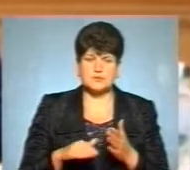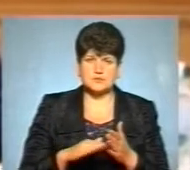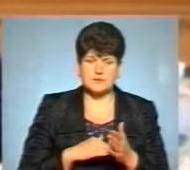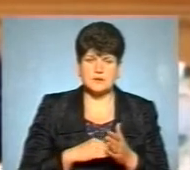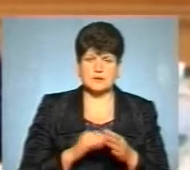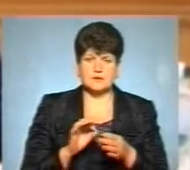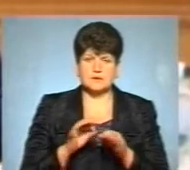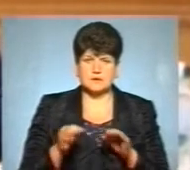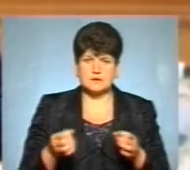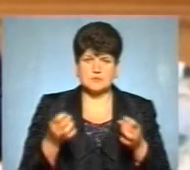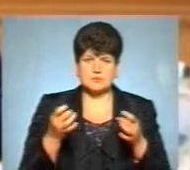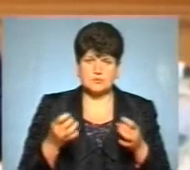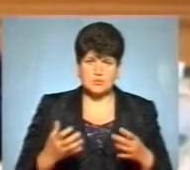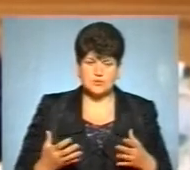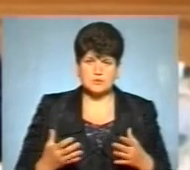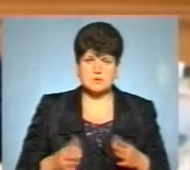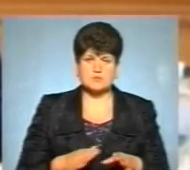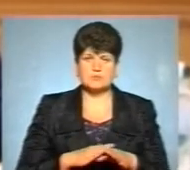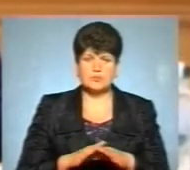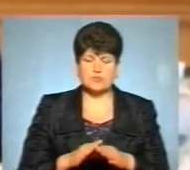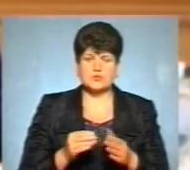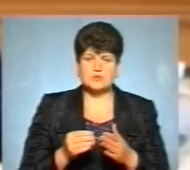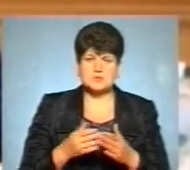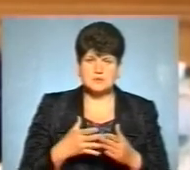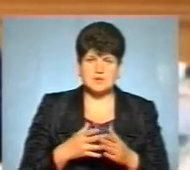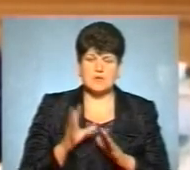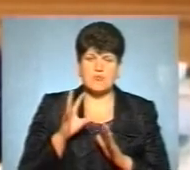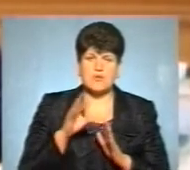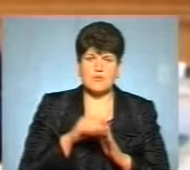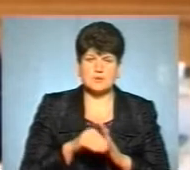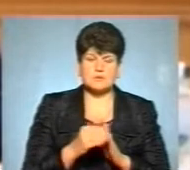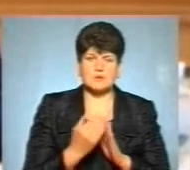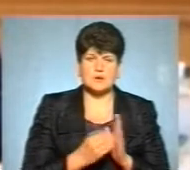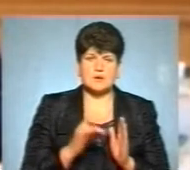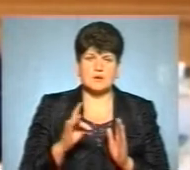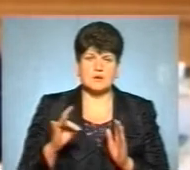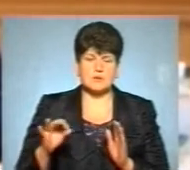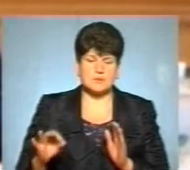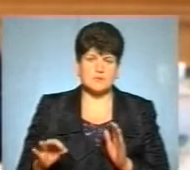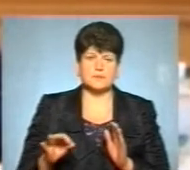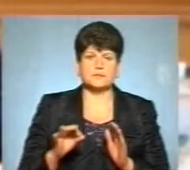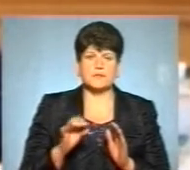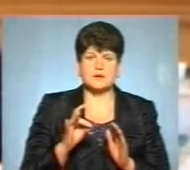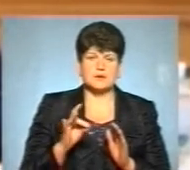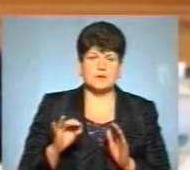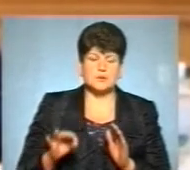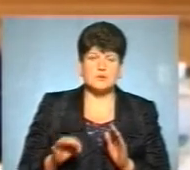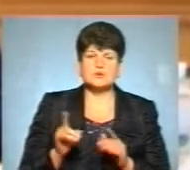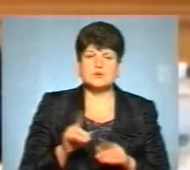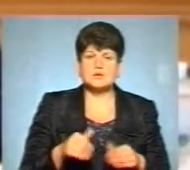фіскалізації спрощенців з повноцінним впровадженням програмних РРО, що важливо, тому що це